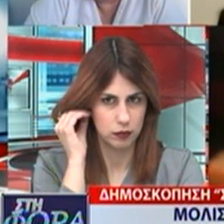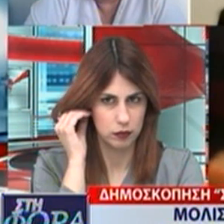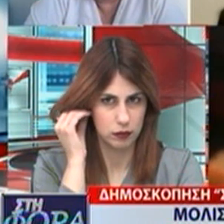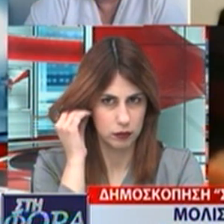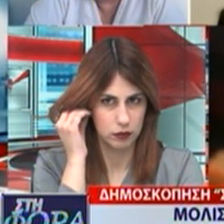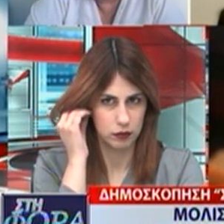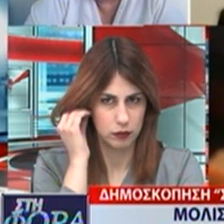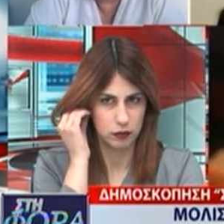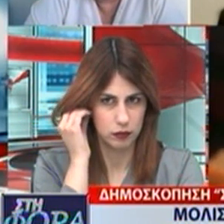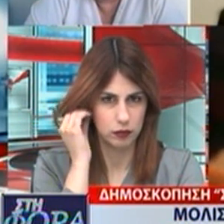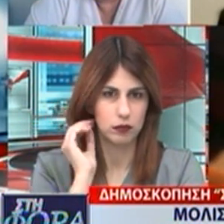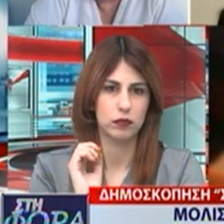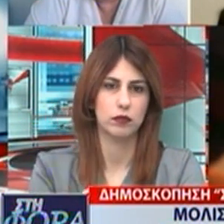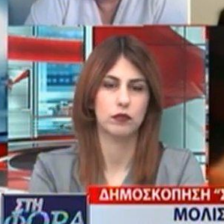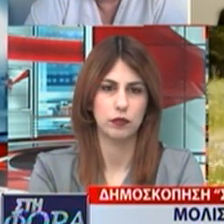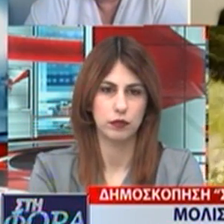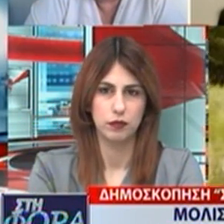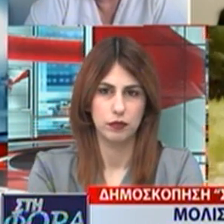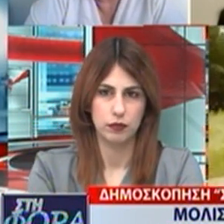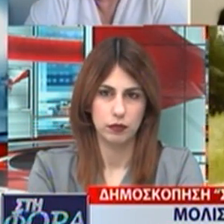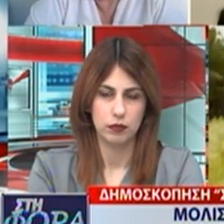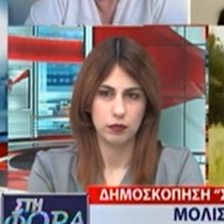Νέας Δημοκρατίας είναι λιγότερο από 3. Είναι